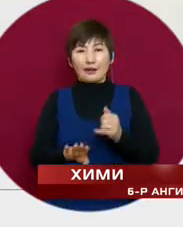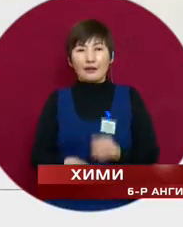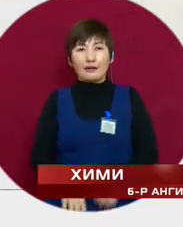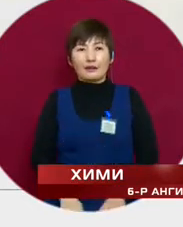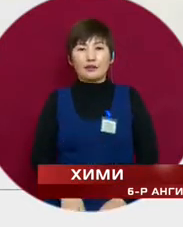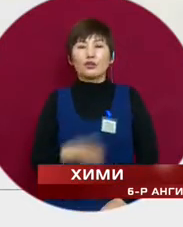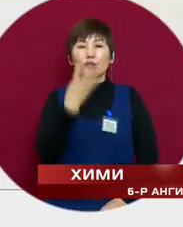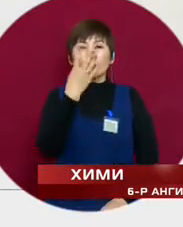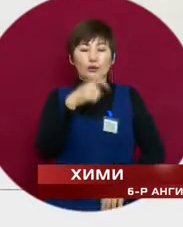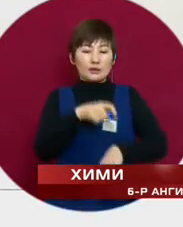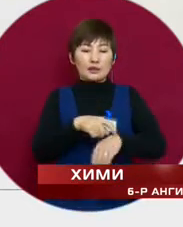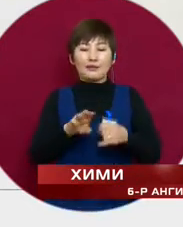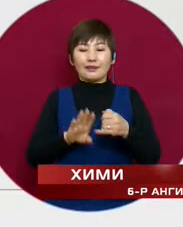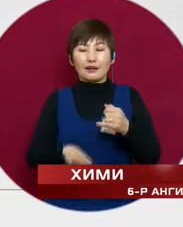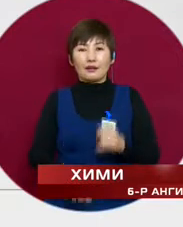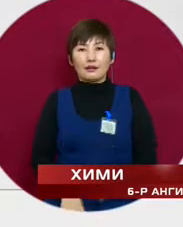дөрвөн цагийн дараа,